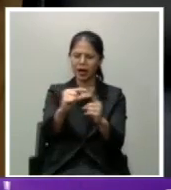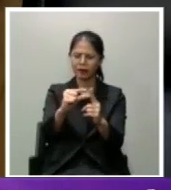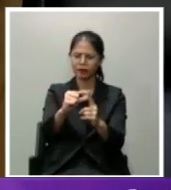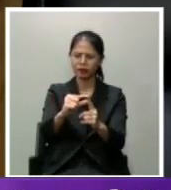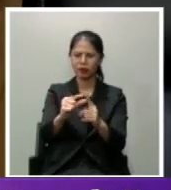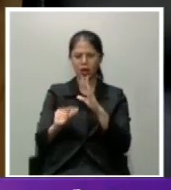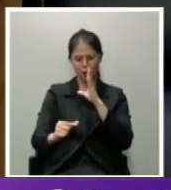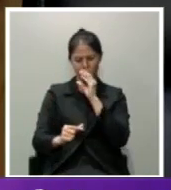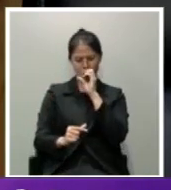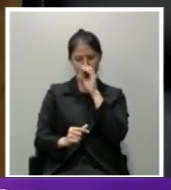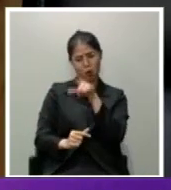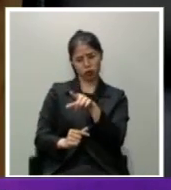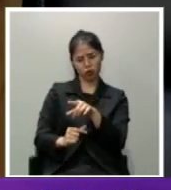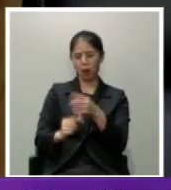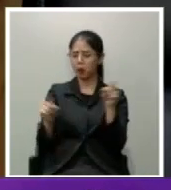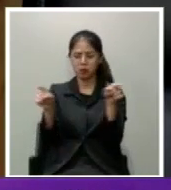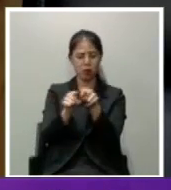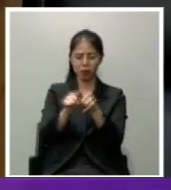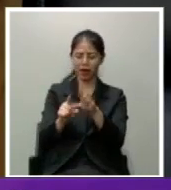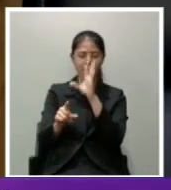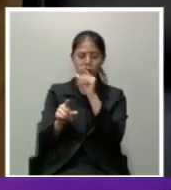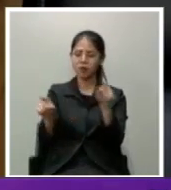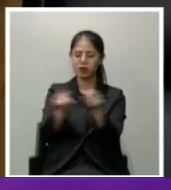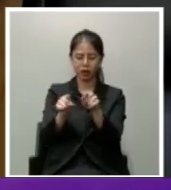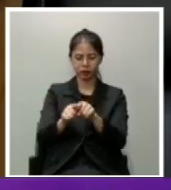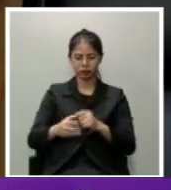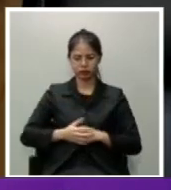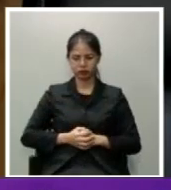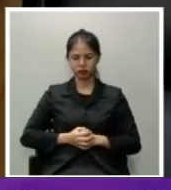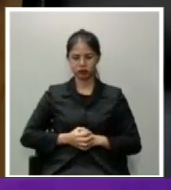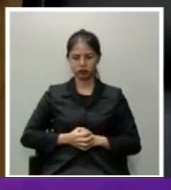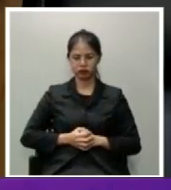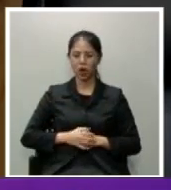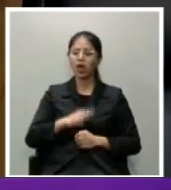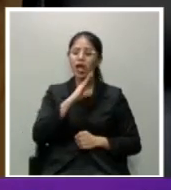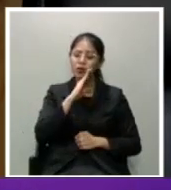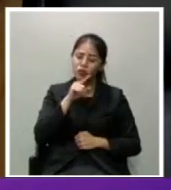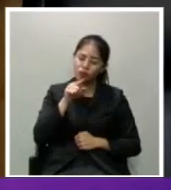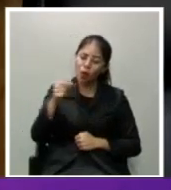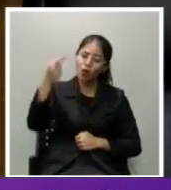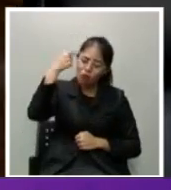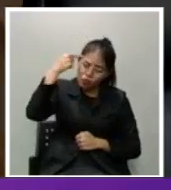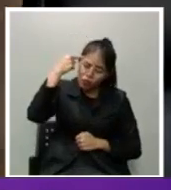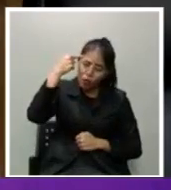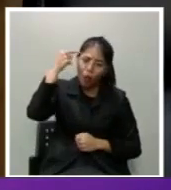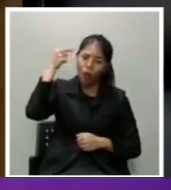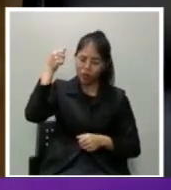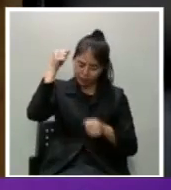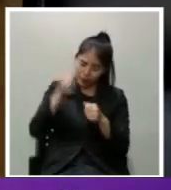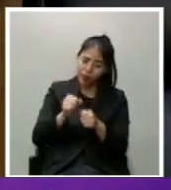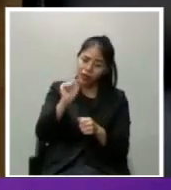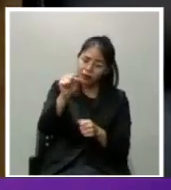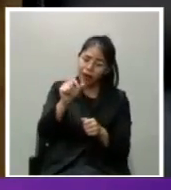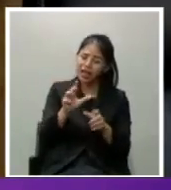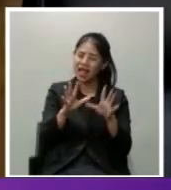านมาทางนี้ผมก็ต้องไปทางนี้แหละครับท่านประธานคือทางที่ว่าถ้าท่านรู้เรื่องศรีถนนชัยท่านต้องจำได้ว่